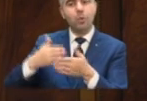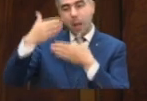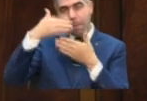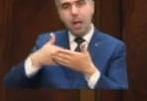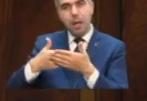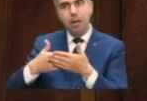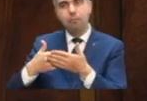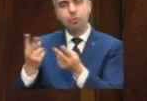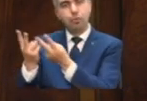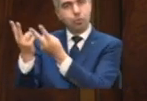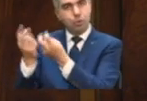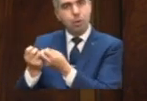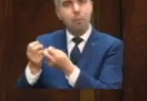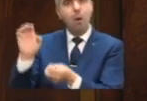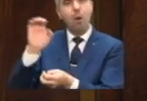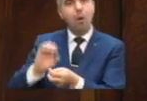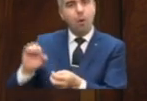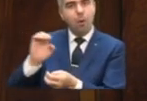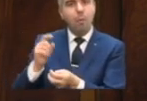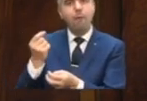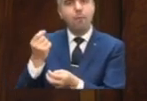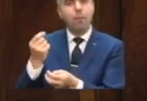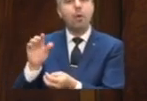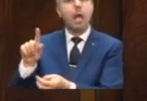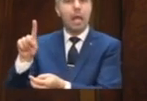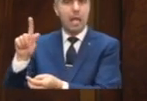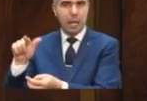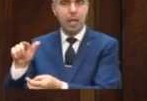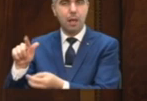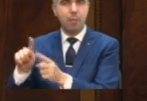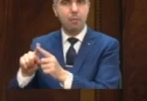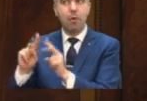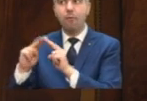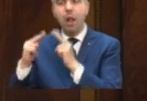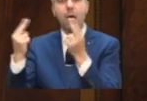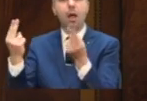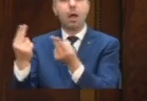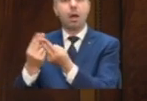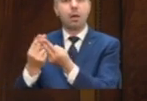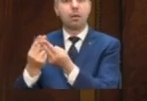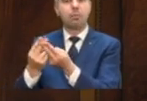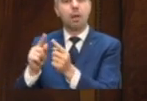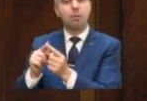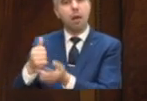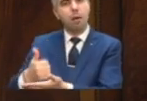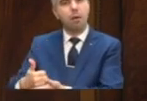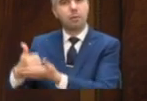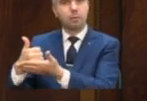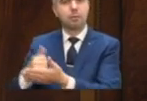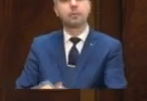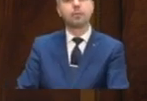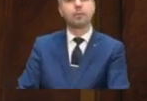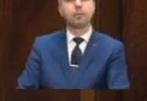ومن الخارج. اذا المال غادي يكون والمستثمرين كاينين في العالم، خاصنا غير احنا نوجدوا راسنا.